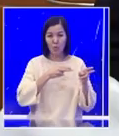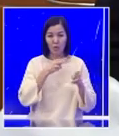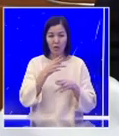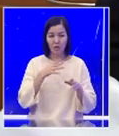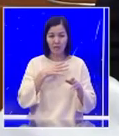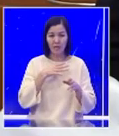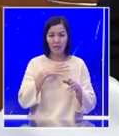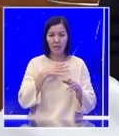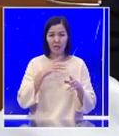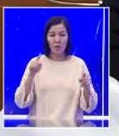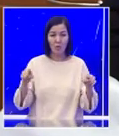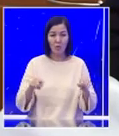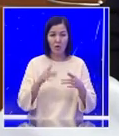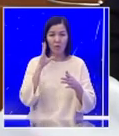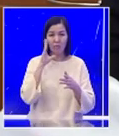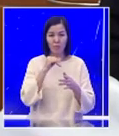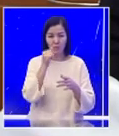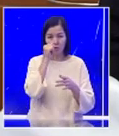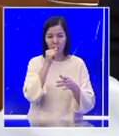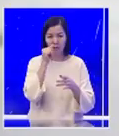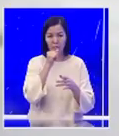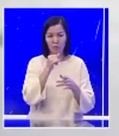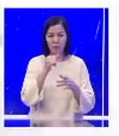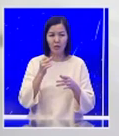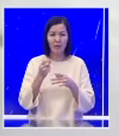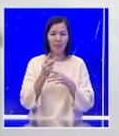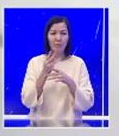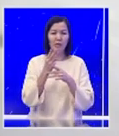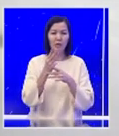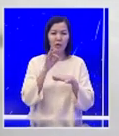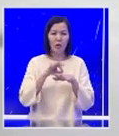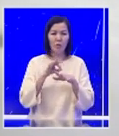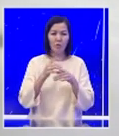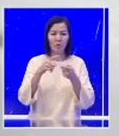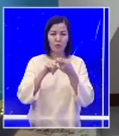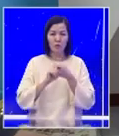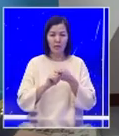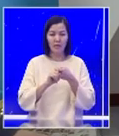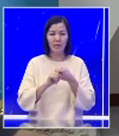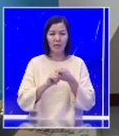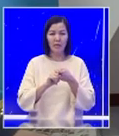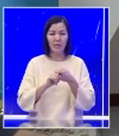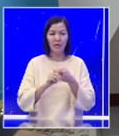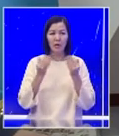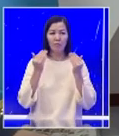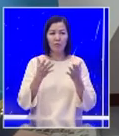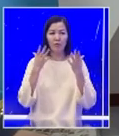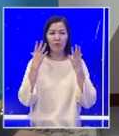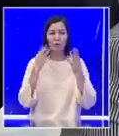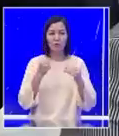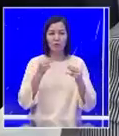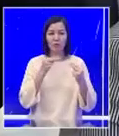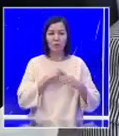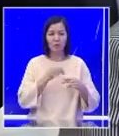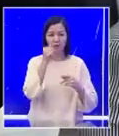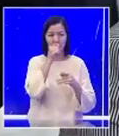Алайда оңалып шығам деген үміті ақталмай, бірнеше ауруды қоса алып шығады. Ордабұзар шағында ұлы бүгінде жұмысқа